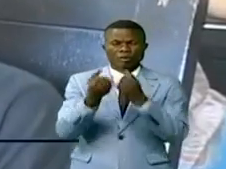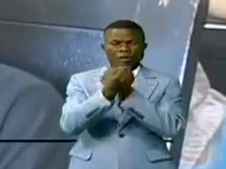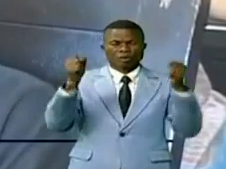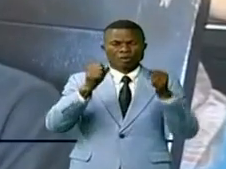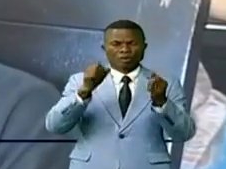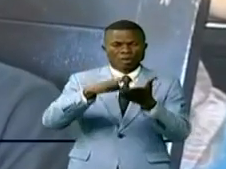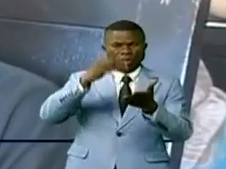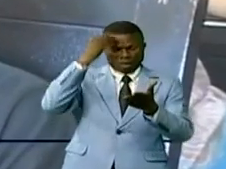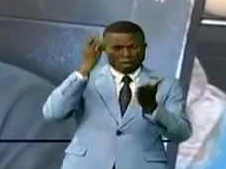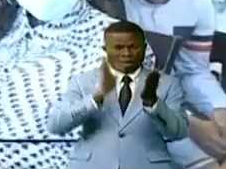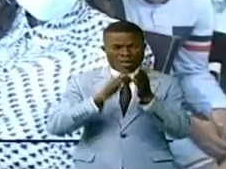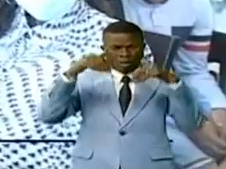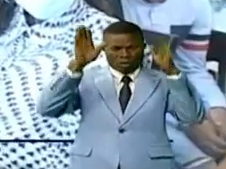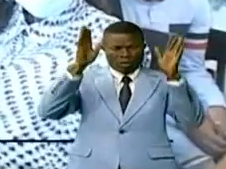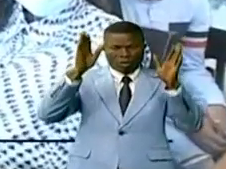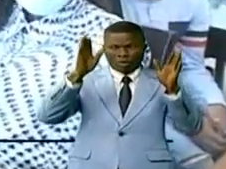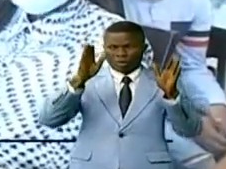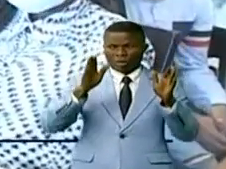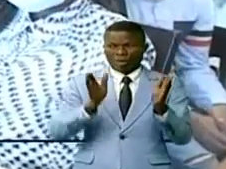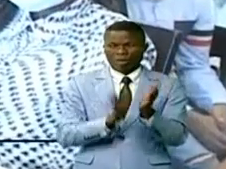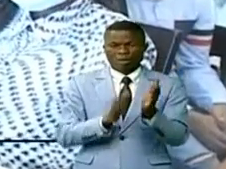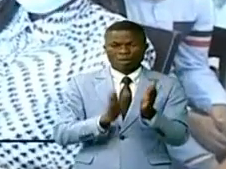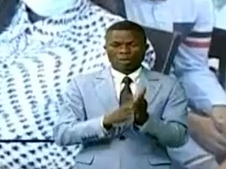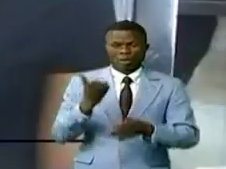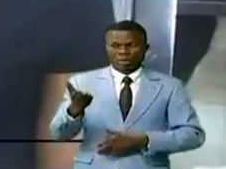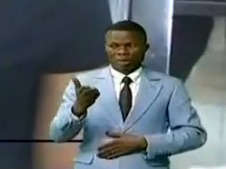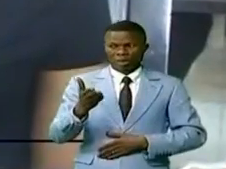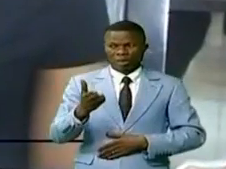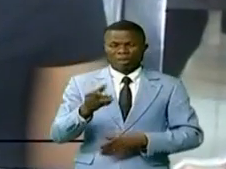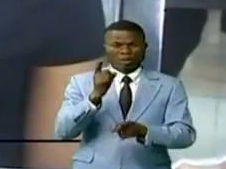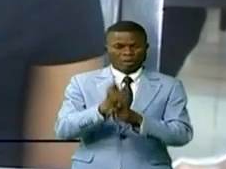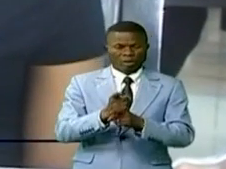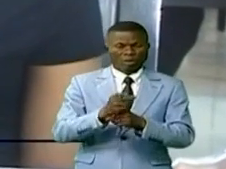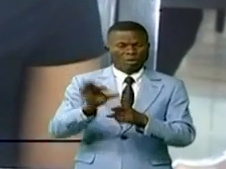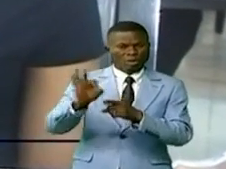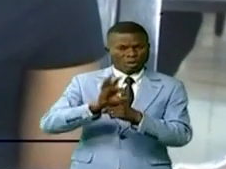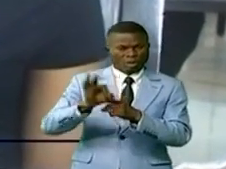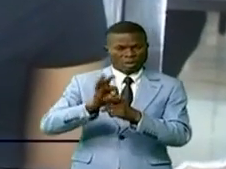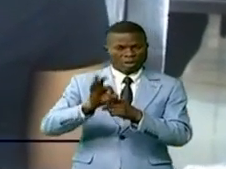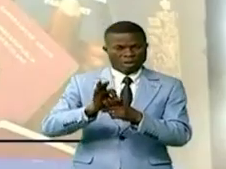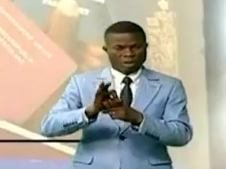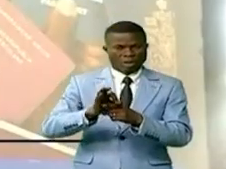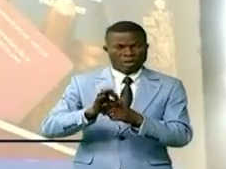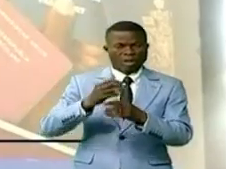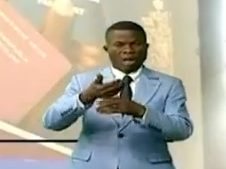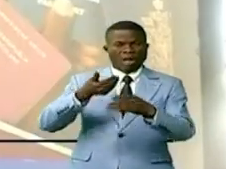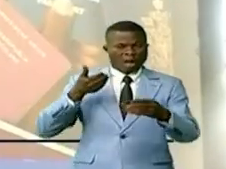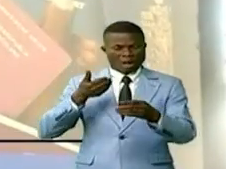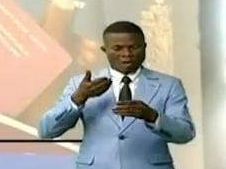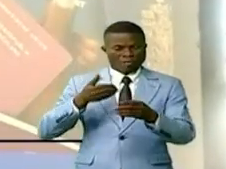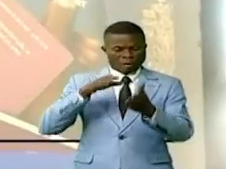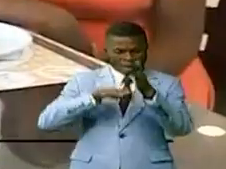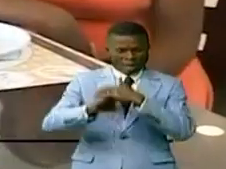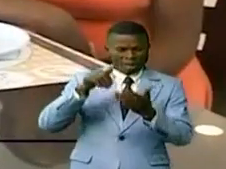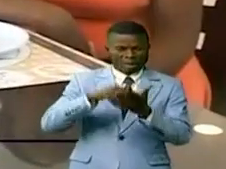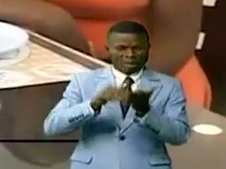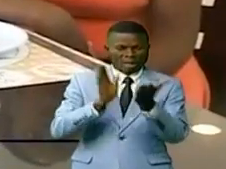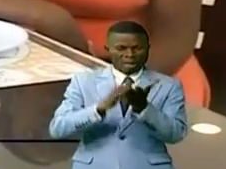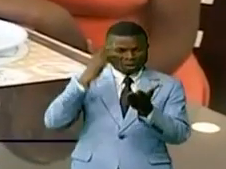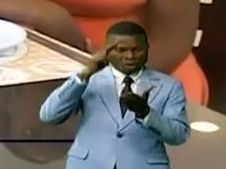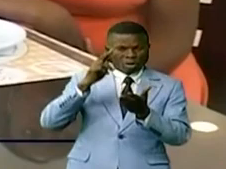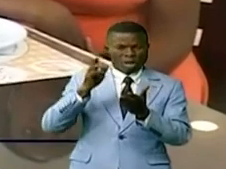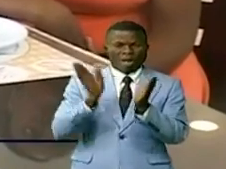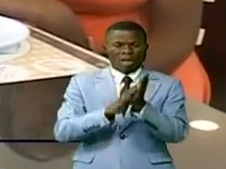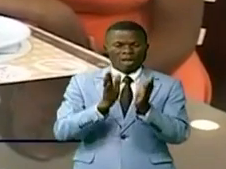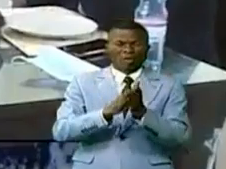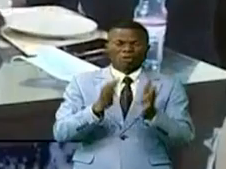élèves du secondaire de la République démocratique du Congo. Il s'agit des formations pré-universitaires UWC dans 18 collèges